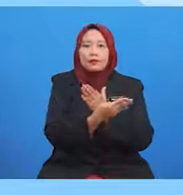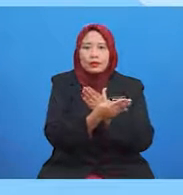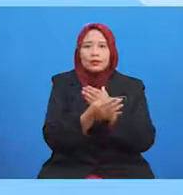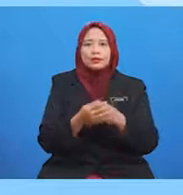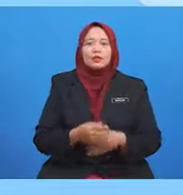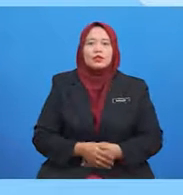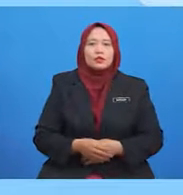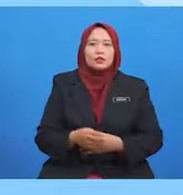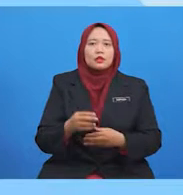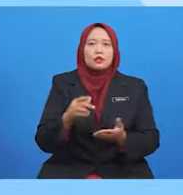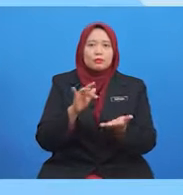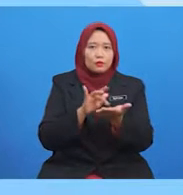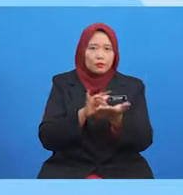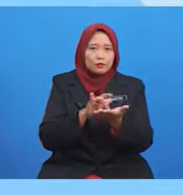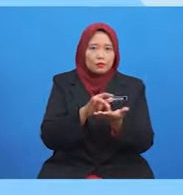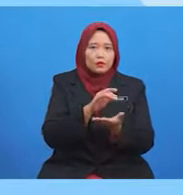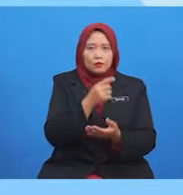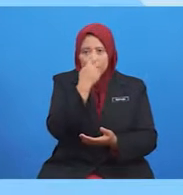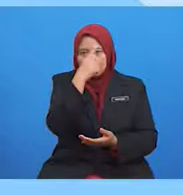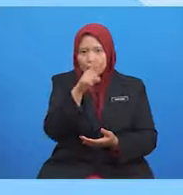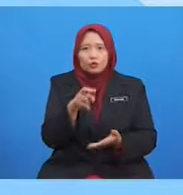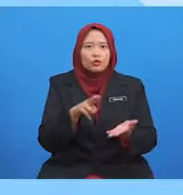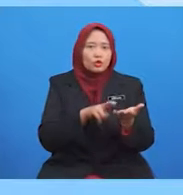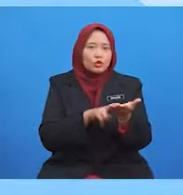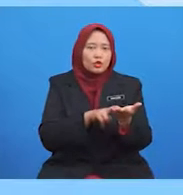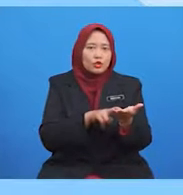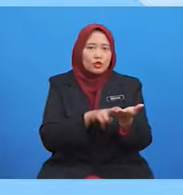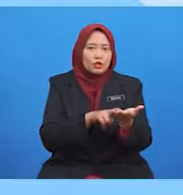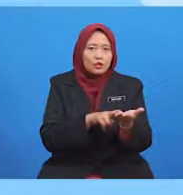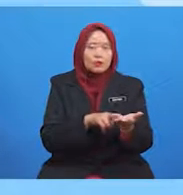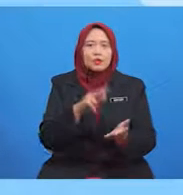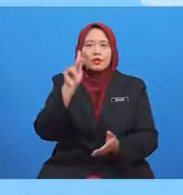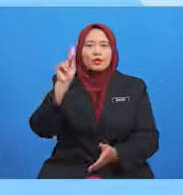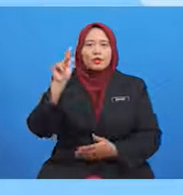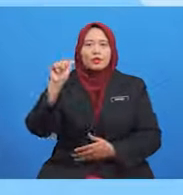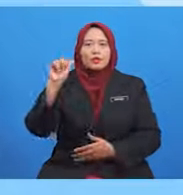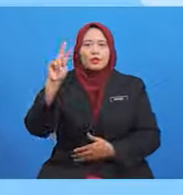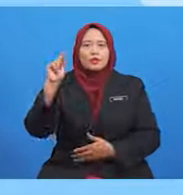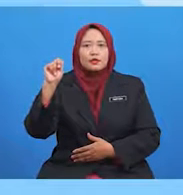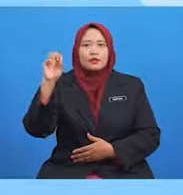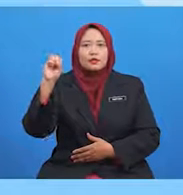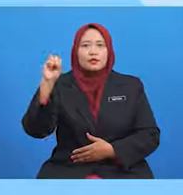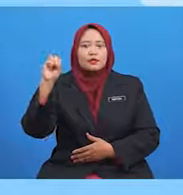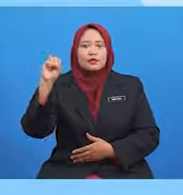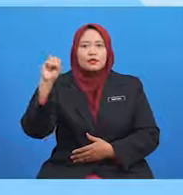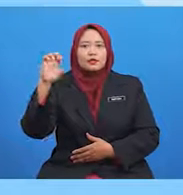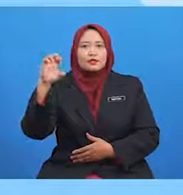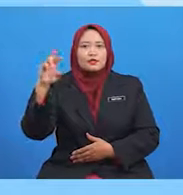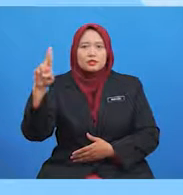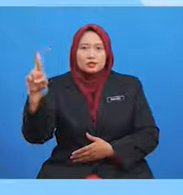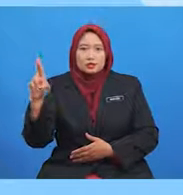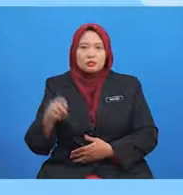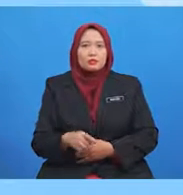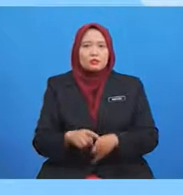kanser. Namun begitu, Marie Curie meninggal dunia semasa berumur